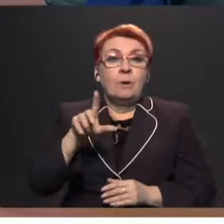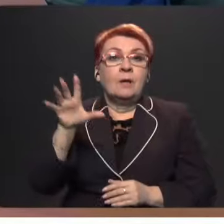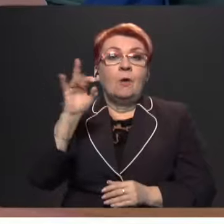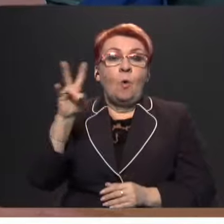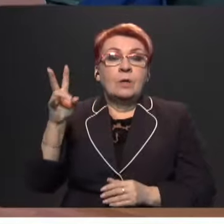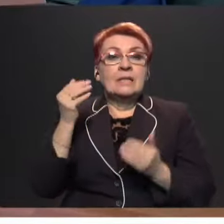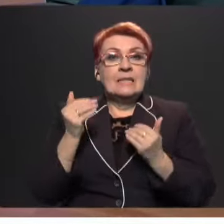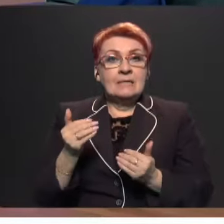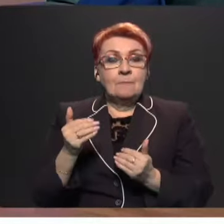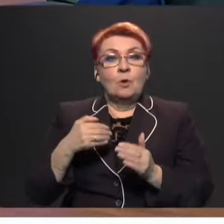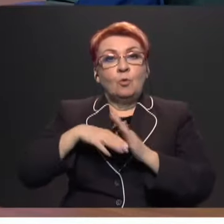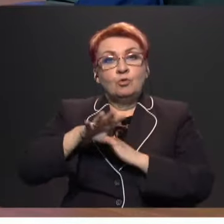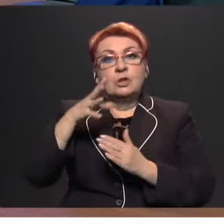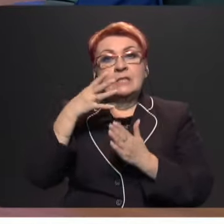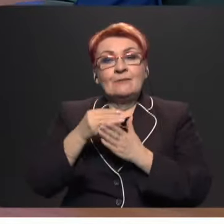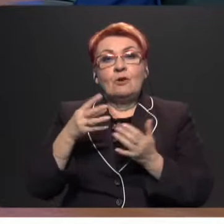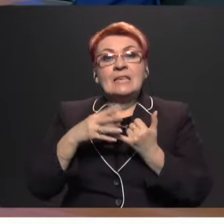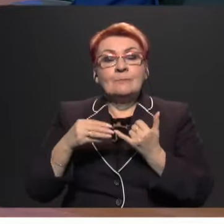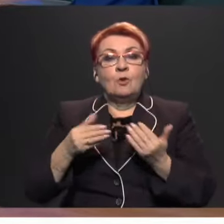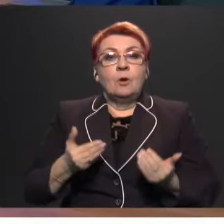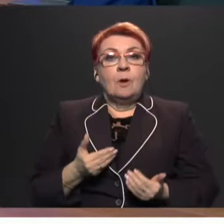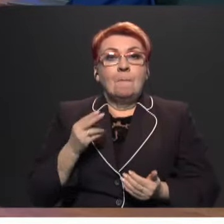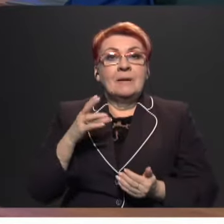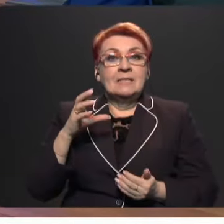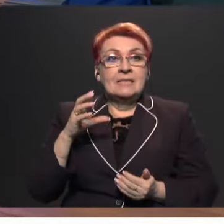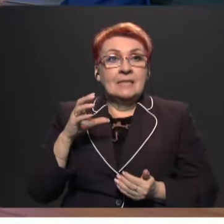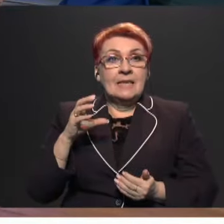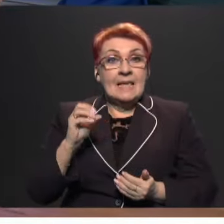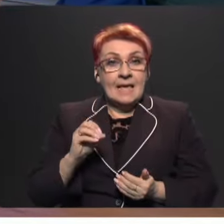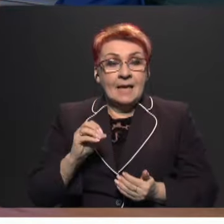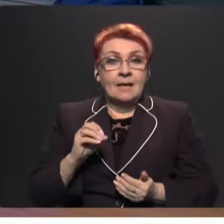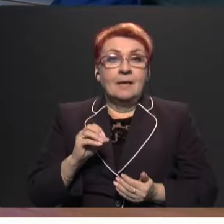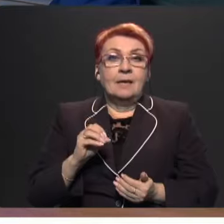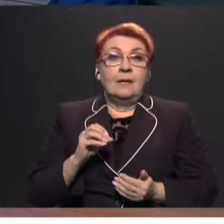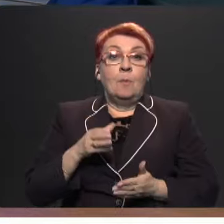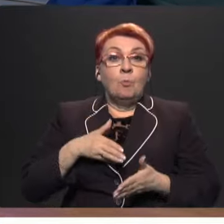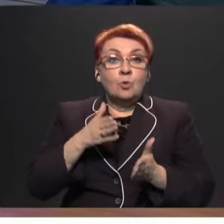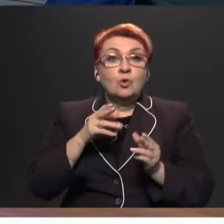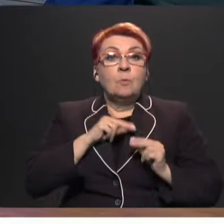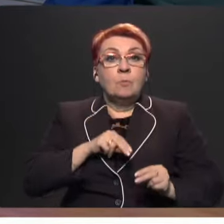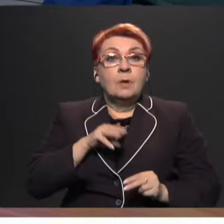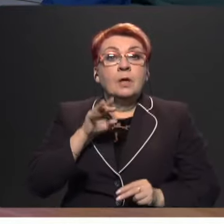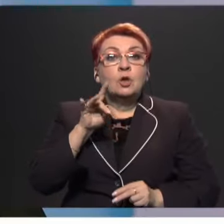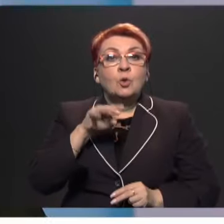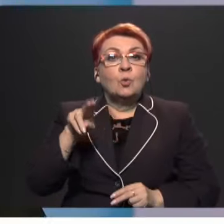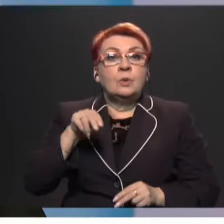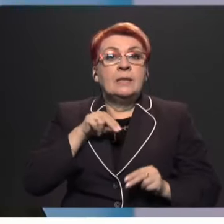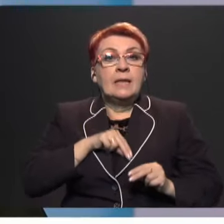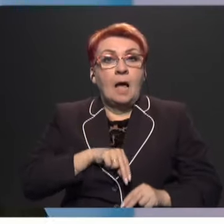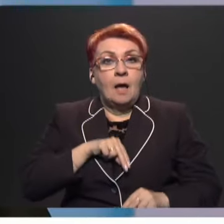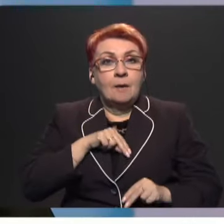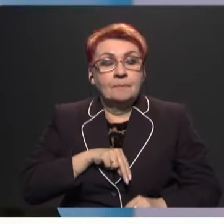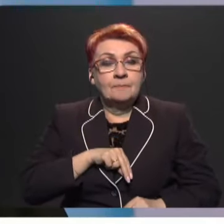теперь улучшал свое земное бытие путем труда. Все, что,